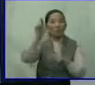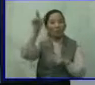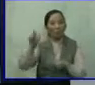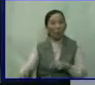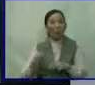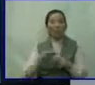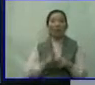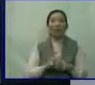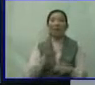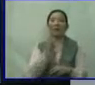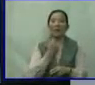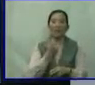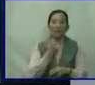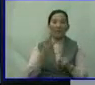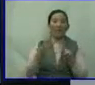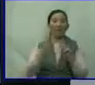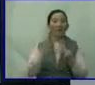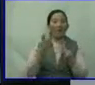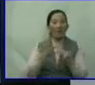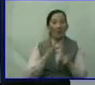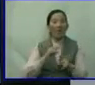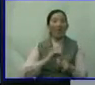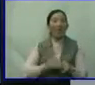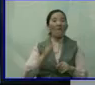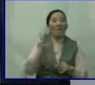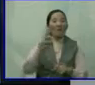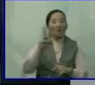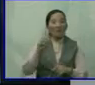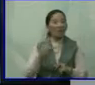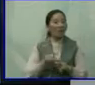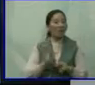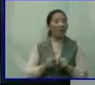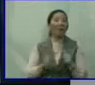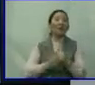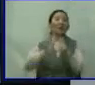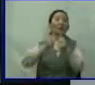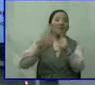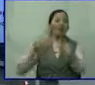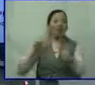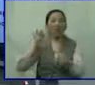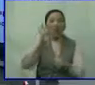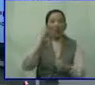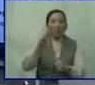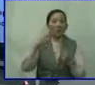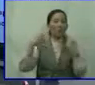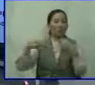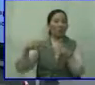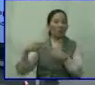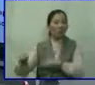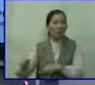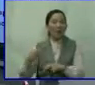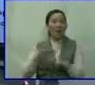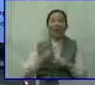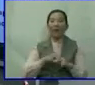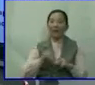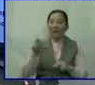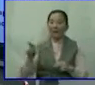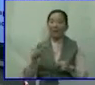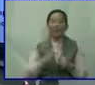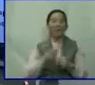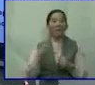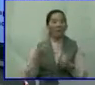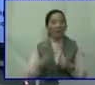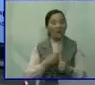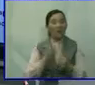красненький, то есть вторая фирма отстала от других. Вот это называется